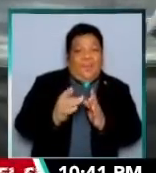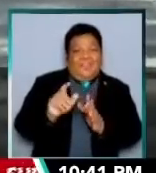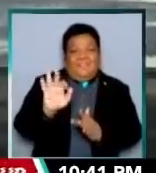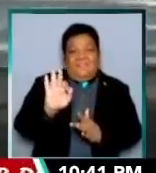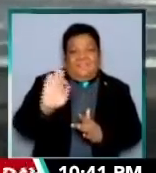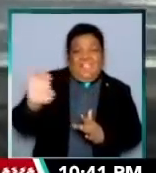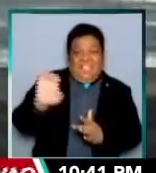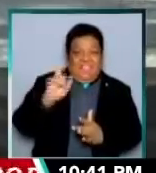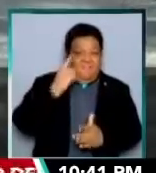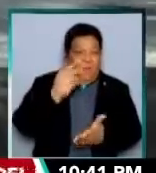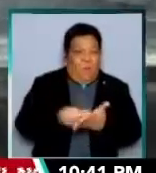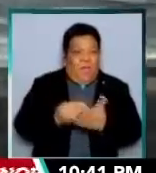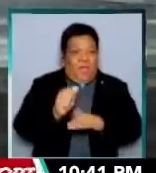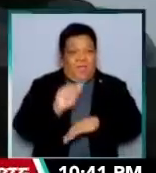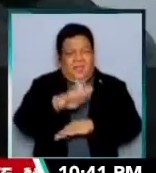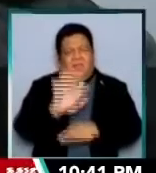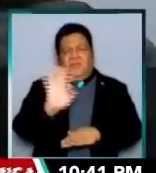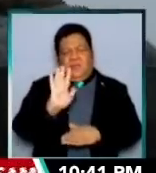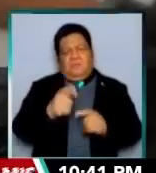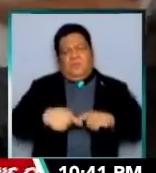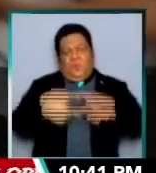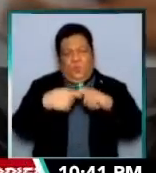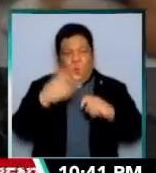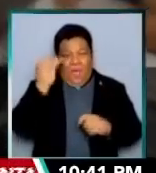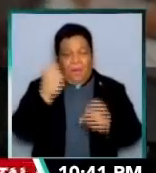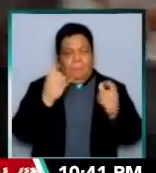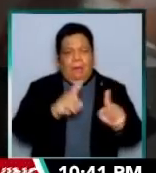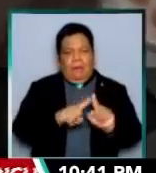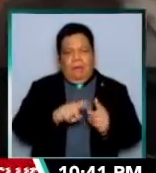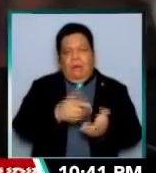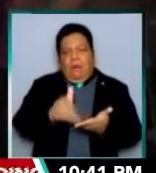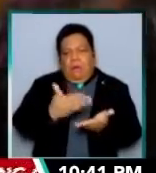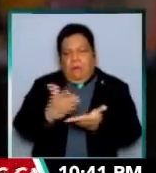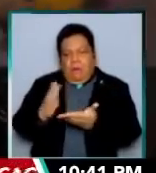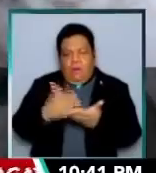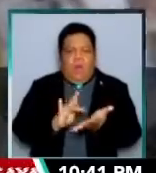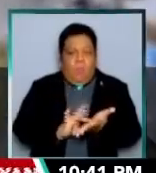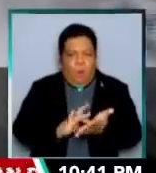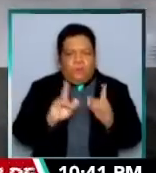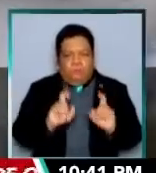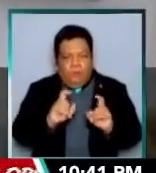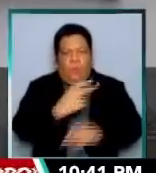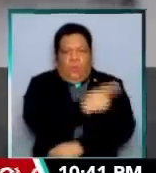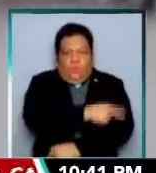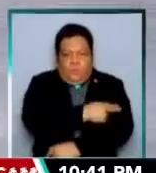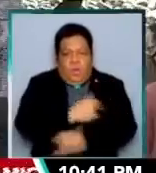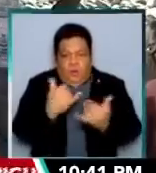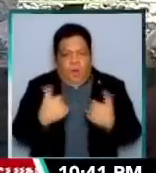Marami na raw kasing gastusin ng publiko sa gamot, testing at pagpapaospital ngayong tumataas ang COVID cases sa bansa.